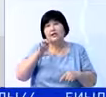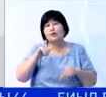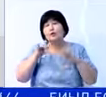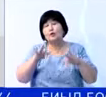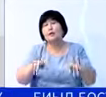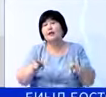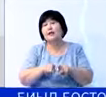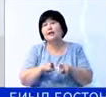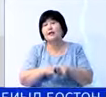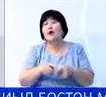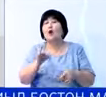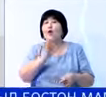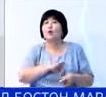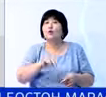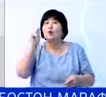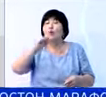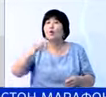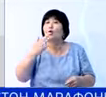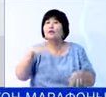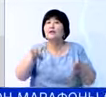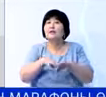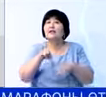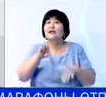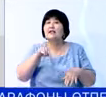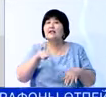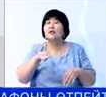барысында қолданған оқушылар ұлттық бірыңғай